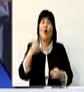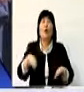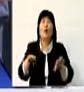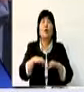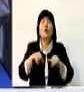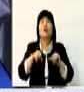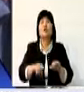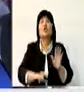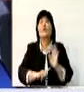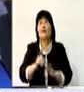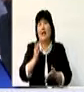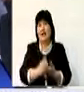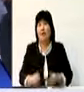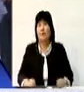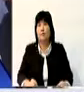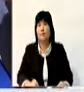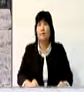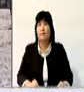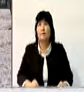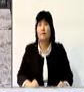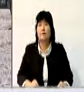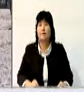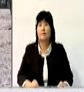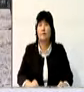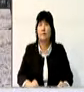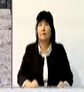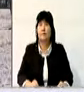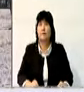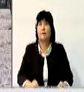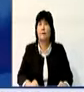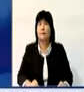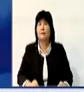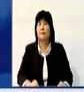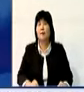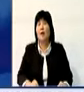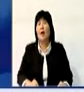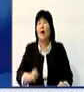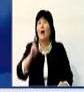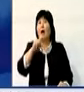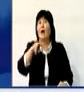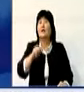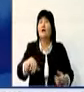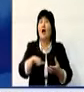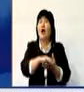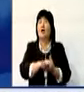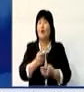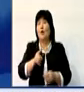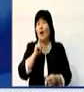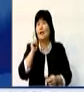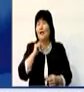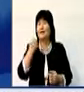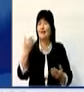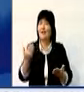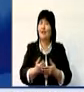келді. Асқар Тәжиев, Талғат Сыдық, Қанат Махамбетов, Қызылорда телеарнасы, Сырдария ауданынан. Қазалы татулығы ұйыған жастары